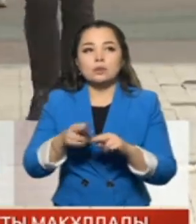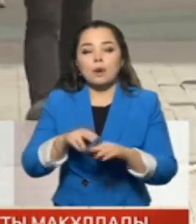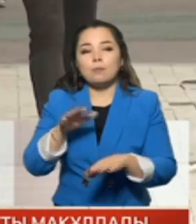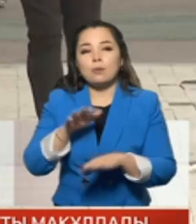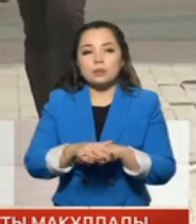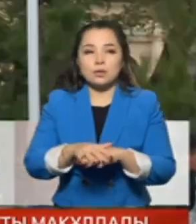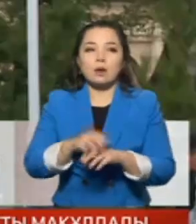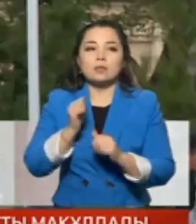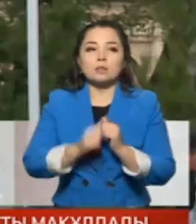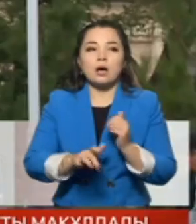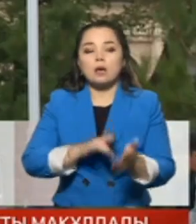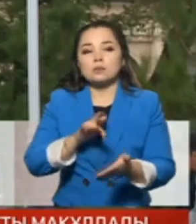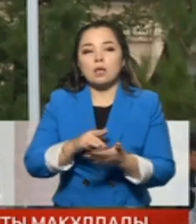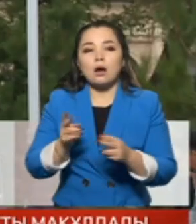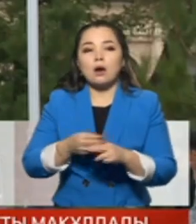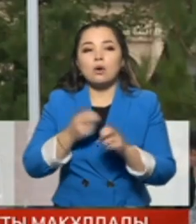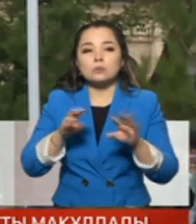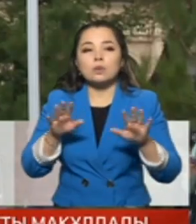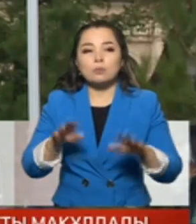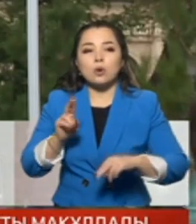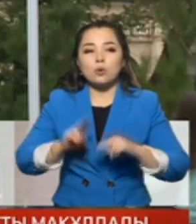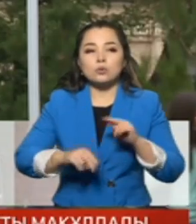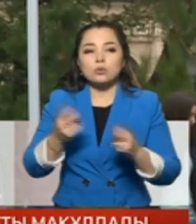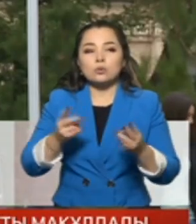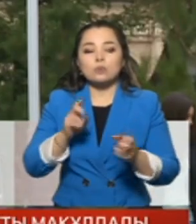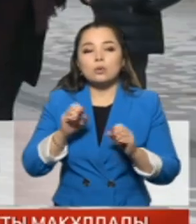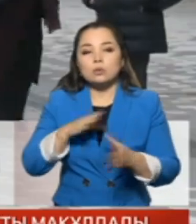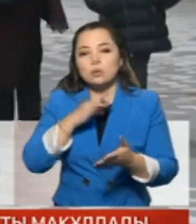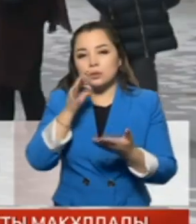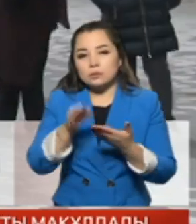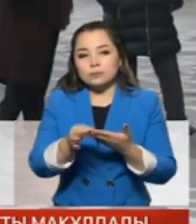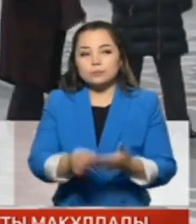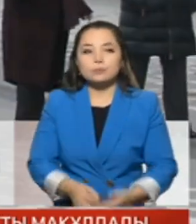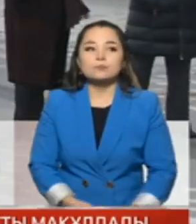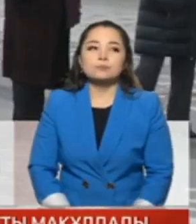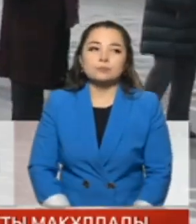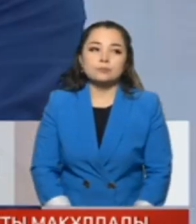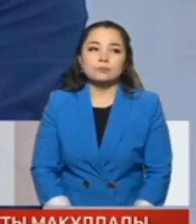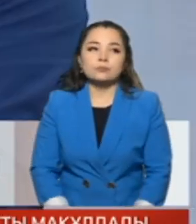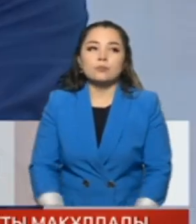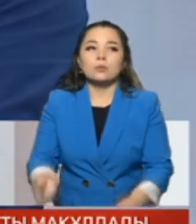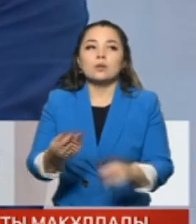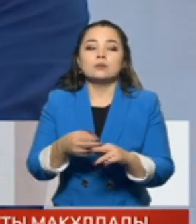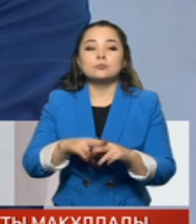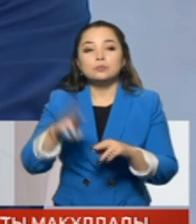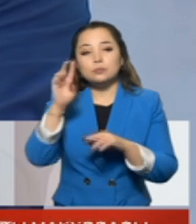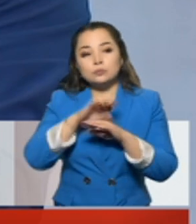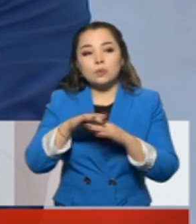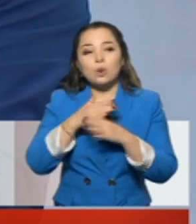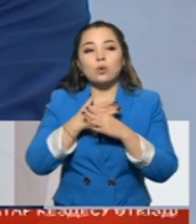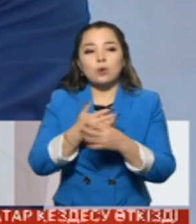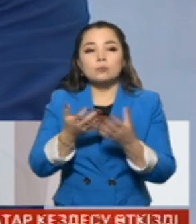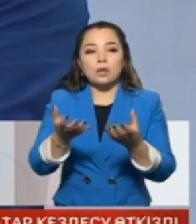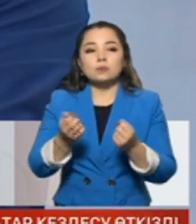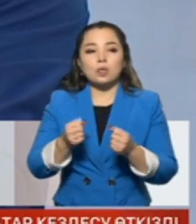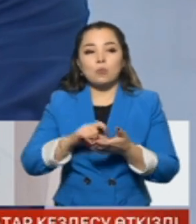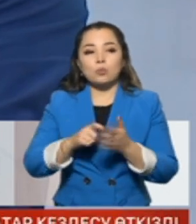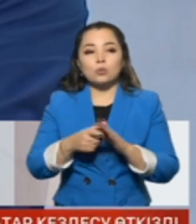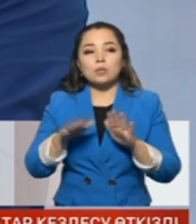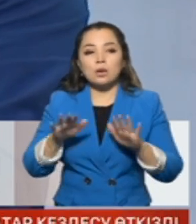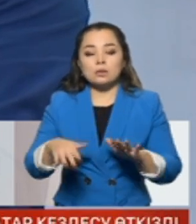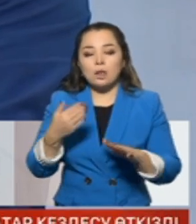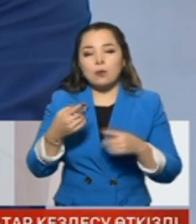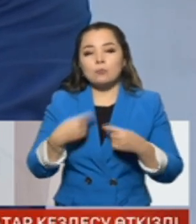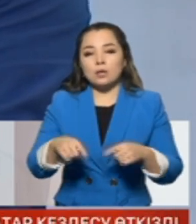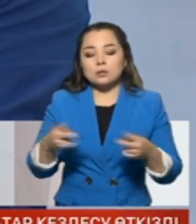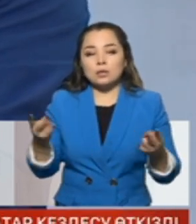базалар әрбір қаланың қауіпсіз аймағында құрылуы мүмкін. Сондай-ақ, гуманитарлық көмекті қабылдау пункттері және